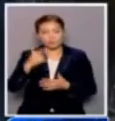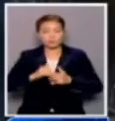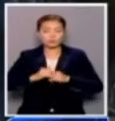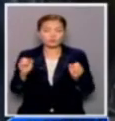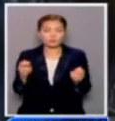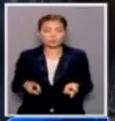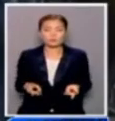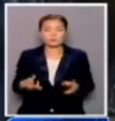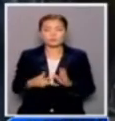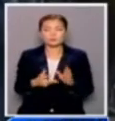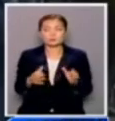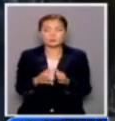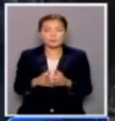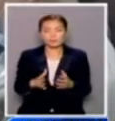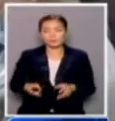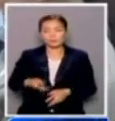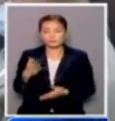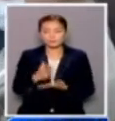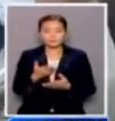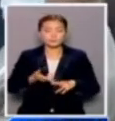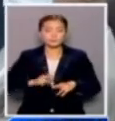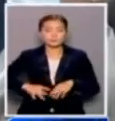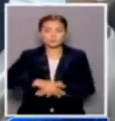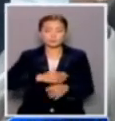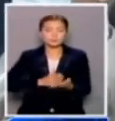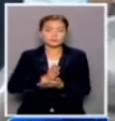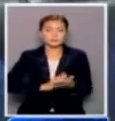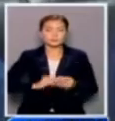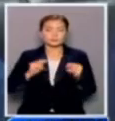дегені 8 магистрантты ынталандырған. Өйткені елге